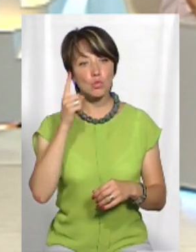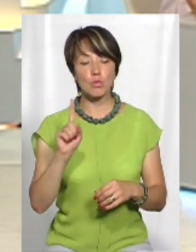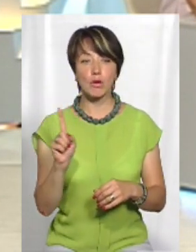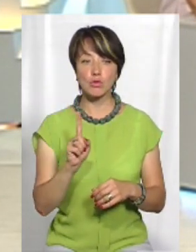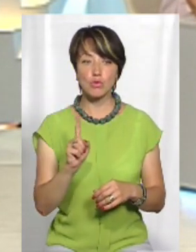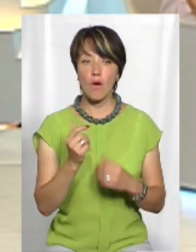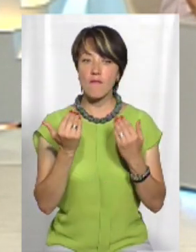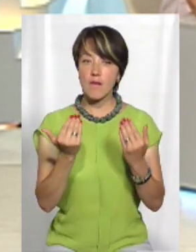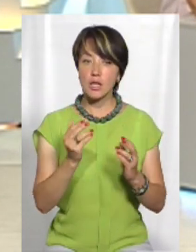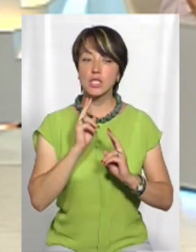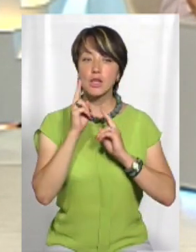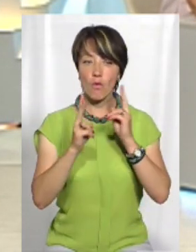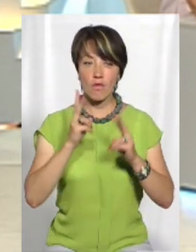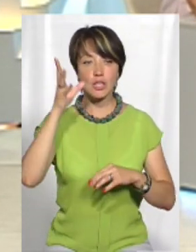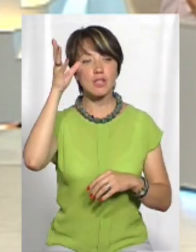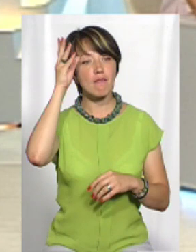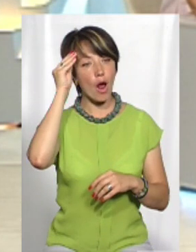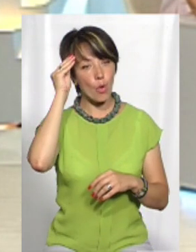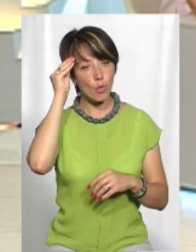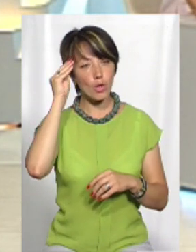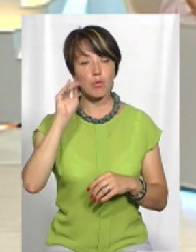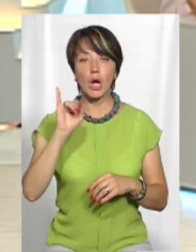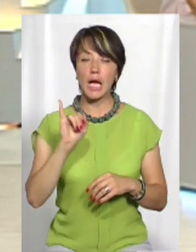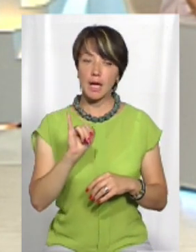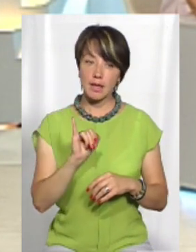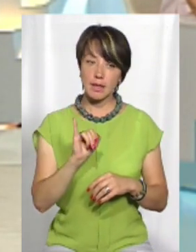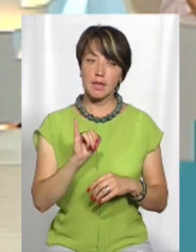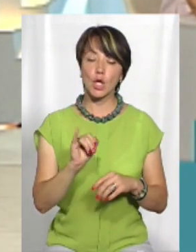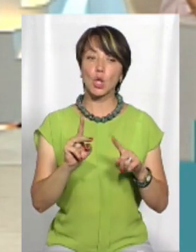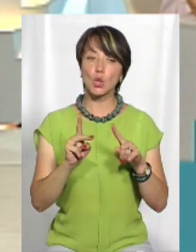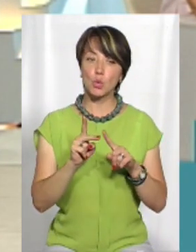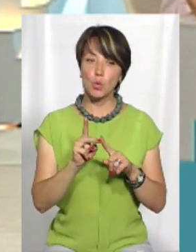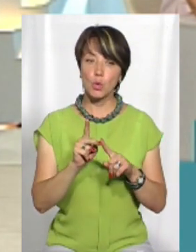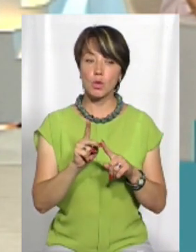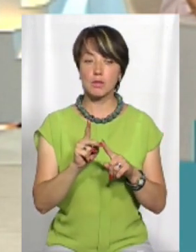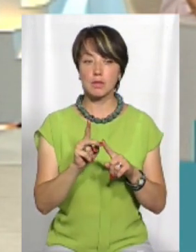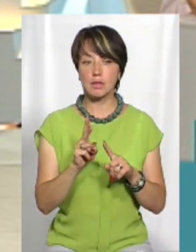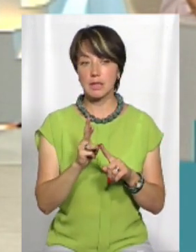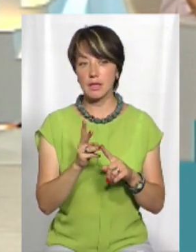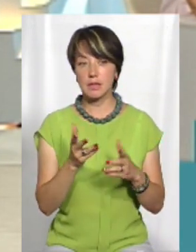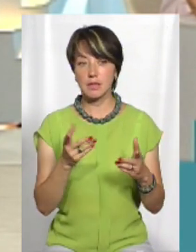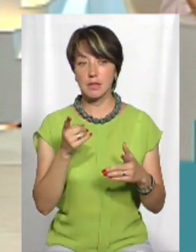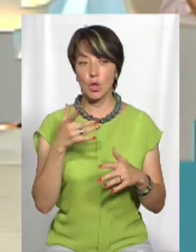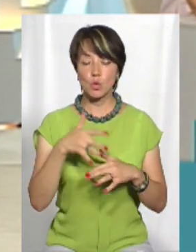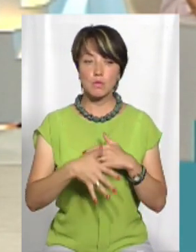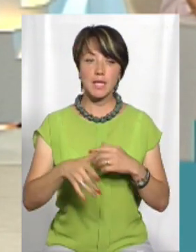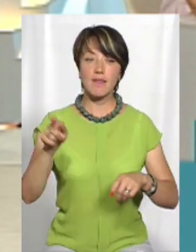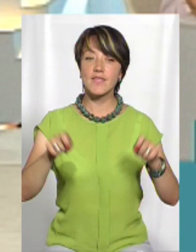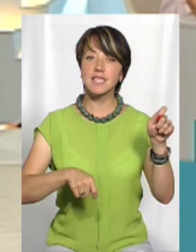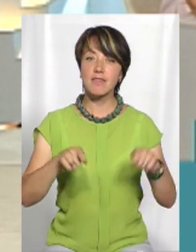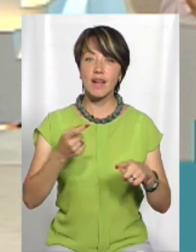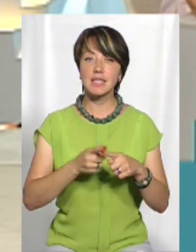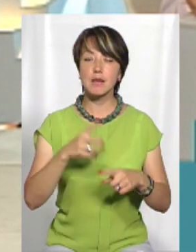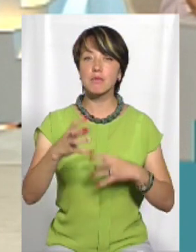що ваше зауваження ми таки врахуємо, і дійсно другий чи третій, але розумієте, це якби фестиваль